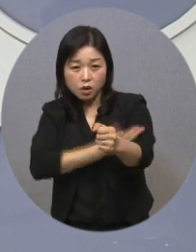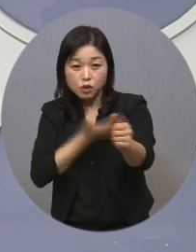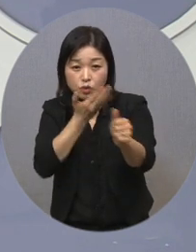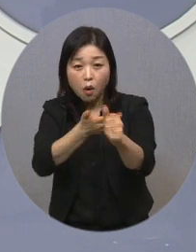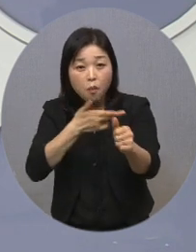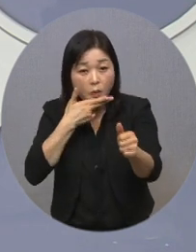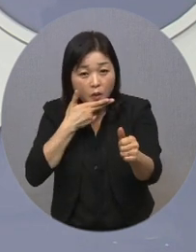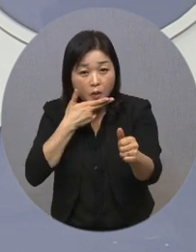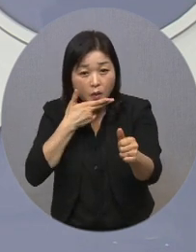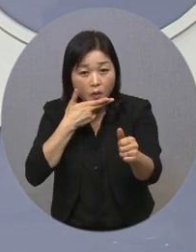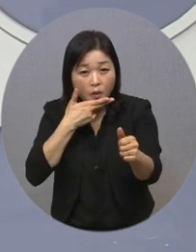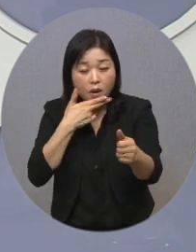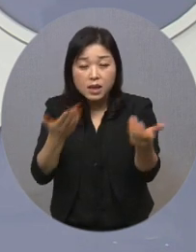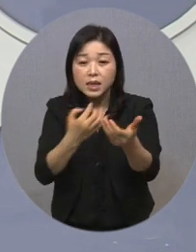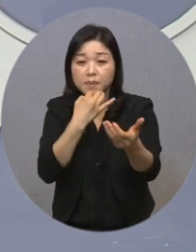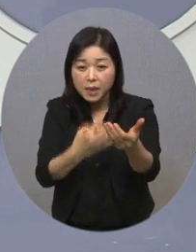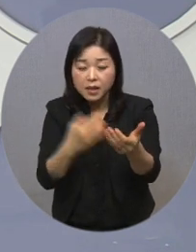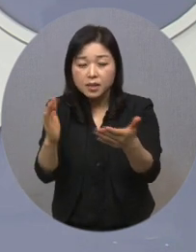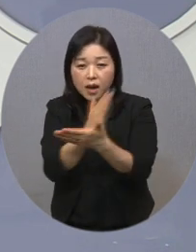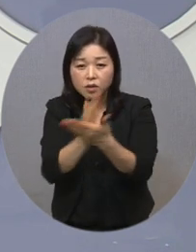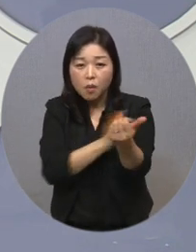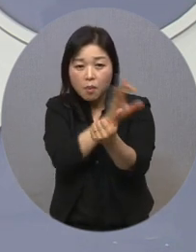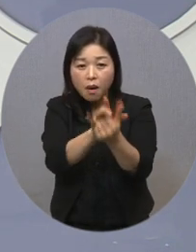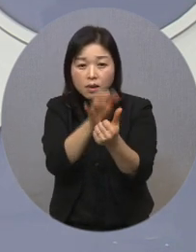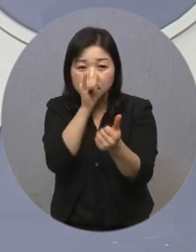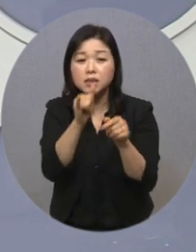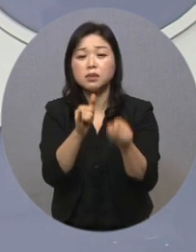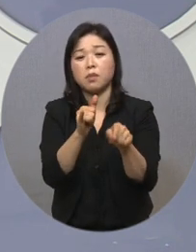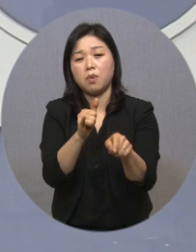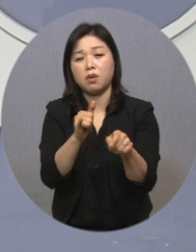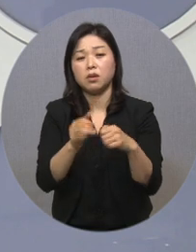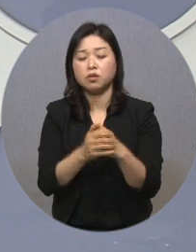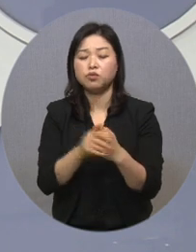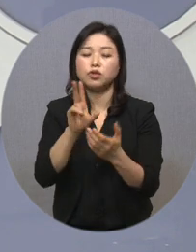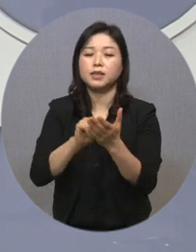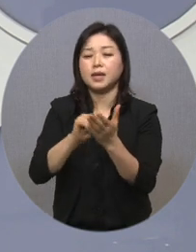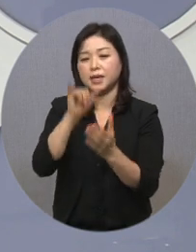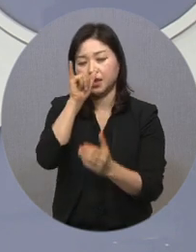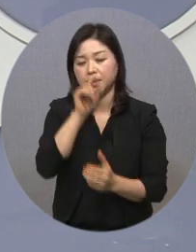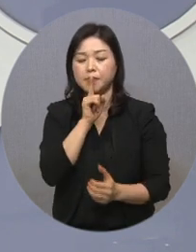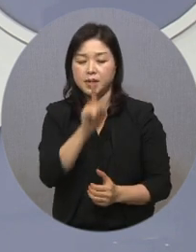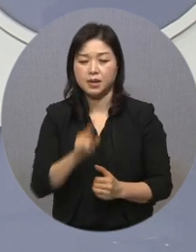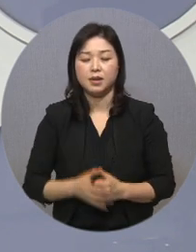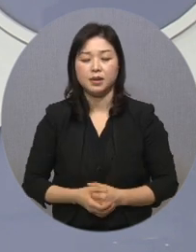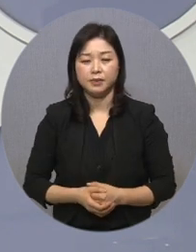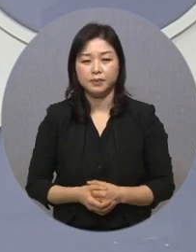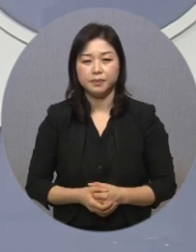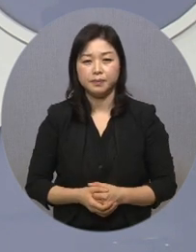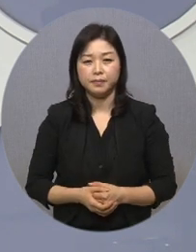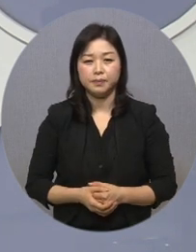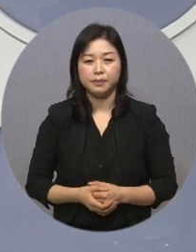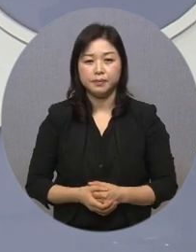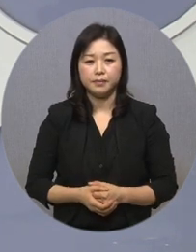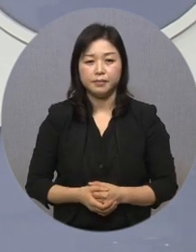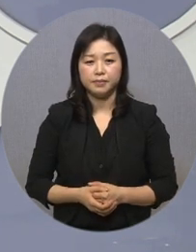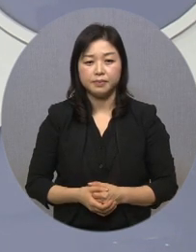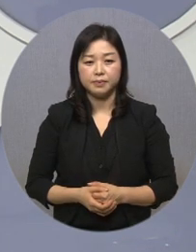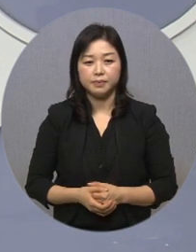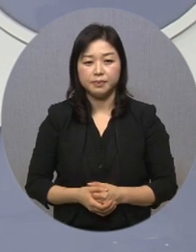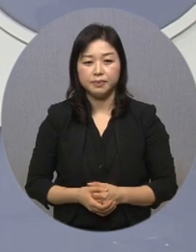않고 이 일만 넘어온다라고 하는 것은 그것 또한 어폐가 있는 내용이다. 그래서